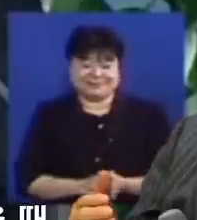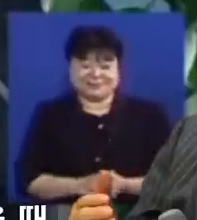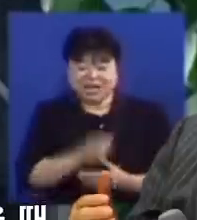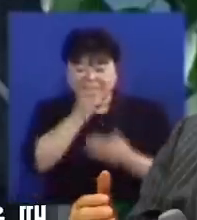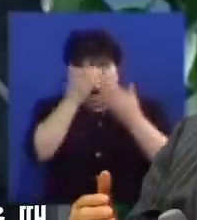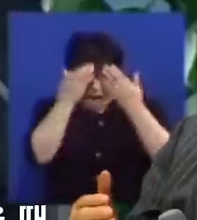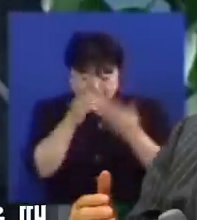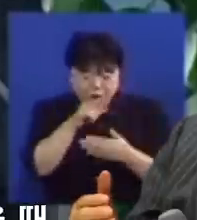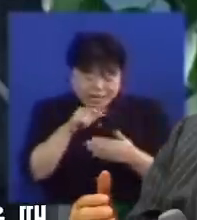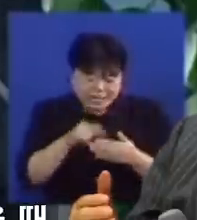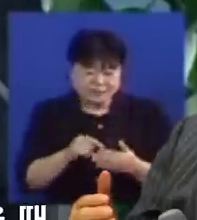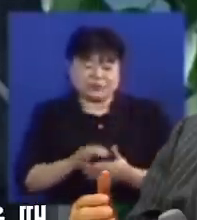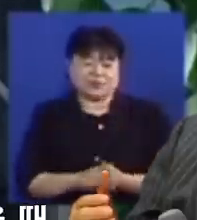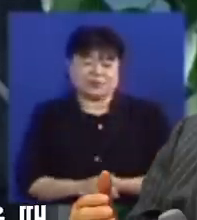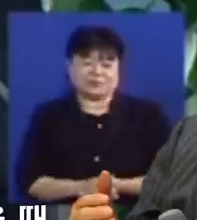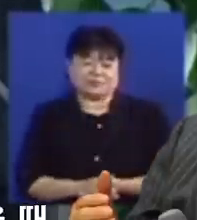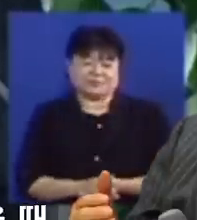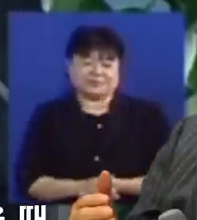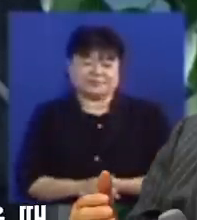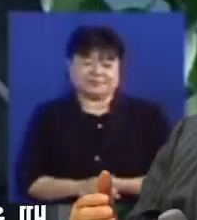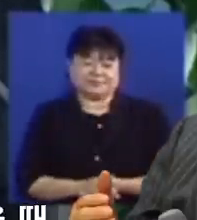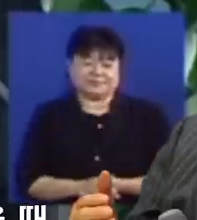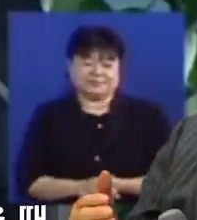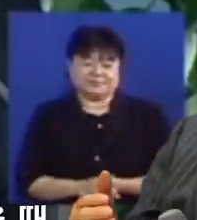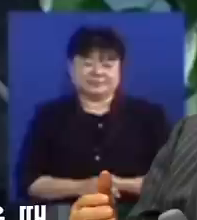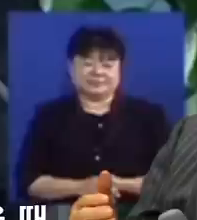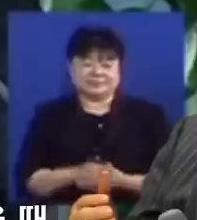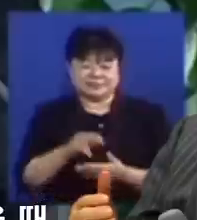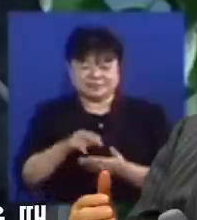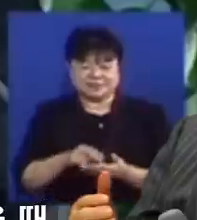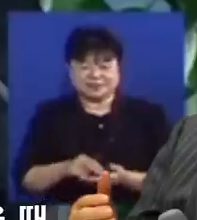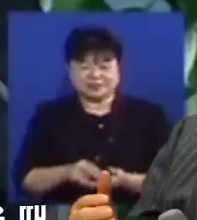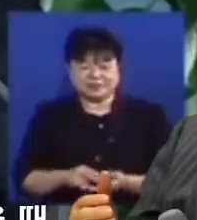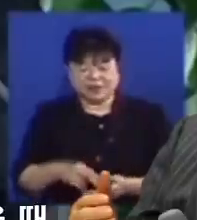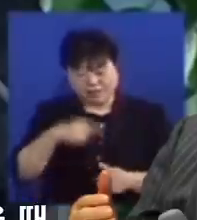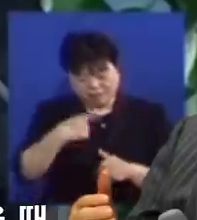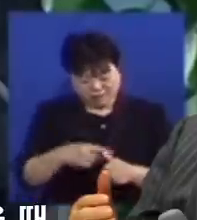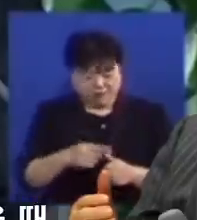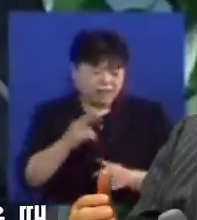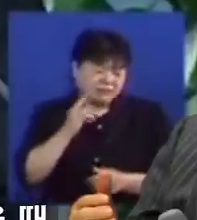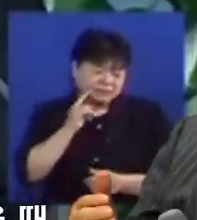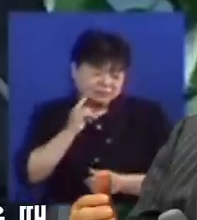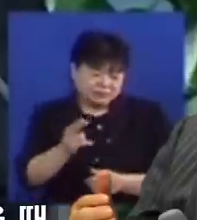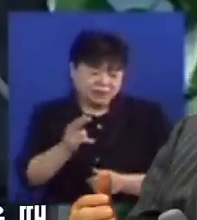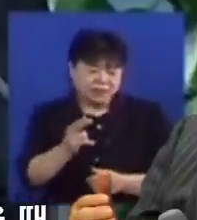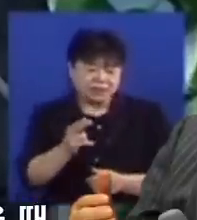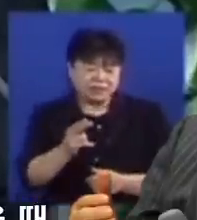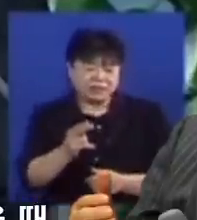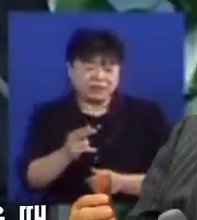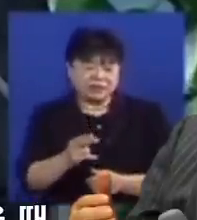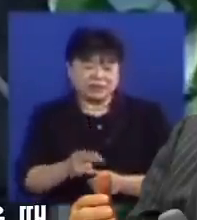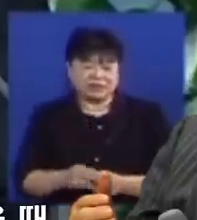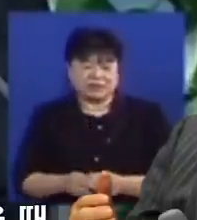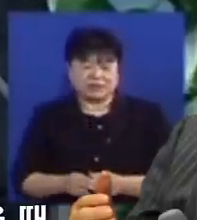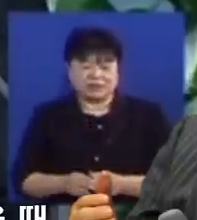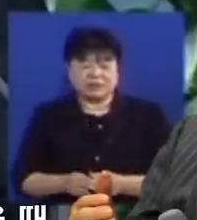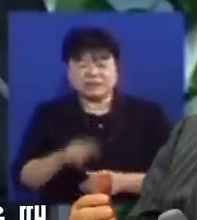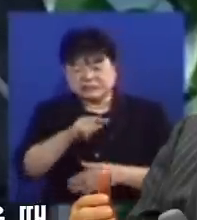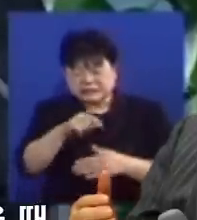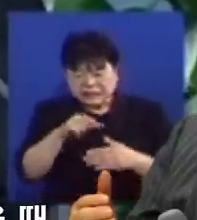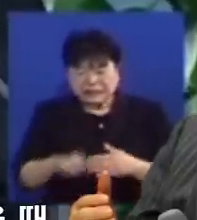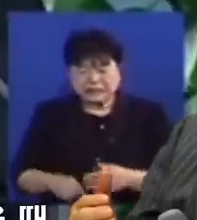감옥에 그 당시에 있으니까 여러분 형편없는 대우를 받지 않습니까? 대소변을 감옥 안에서